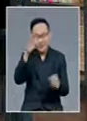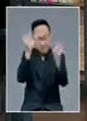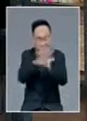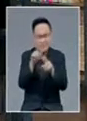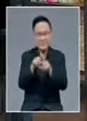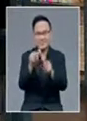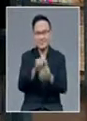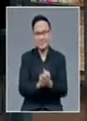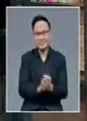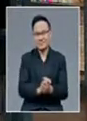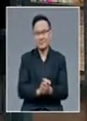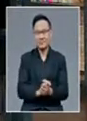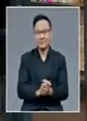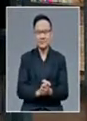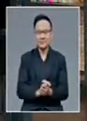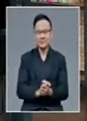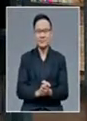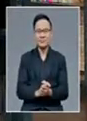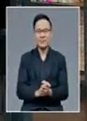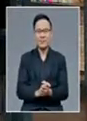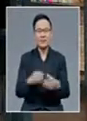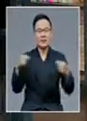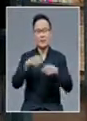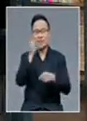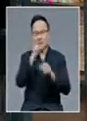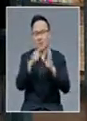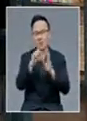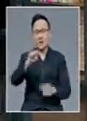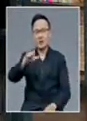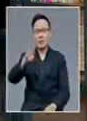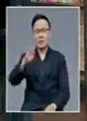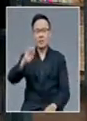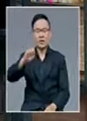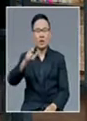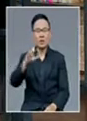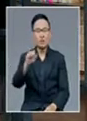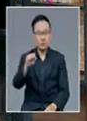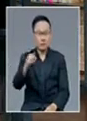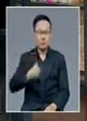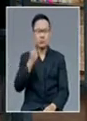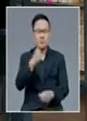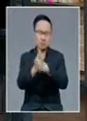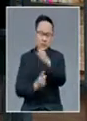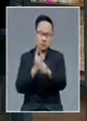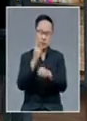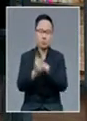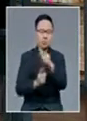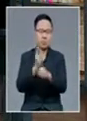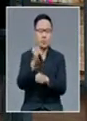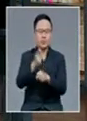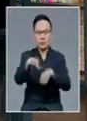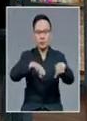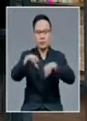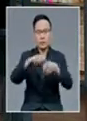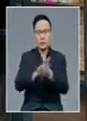ฝรั่งแล้ว คนละฝร ั่ งแล้ว นี่เป็นสีสันเอลวิสเพรสลีย์เป็นบุคคลในตำนานที่บรรยากาศแบบนี้เราเห็นกันทุกปีนะฮะก็ยังดี